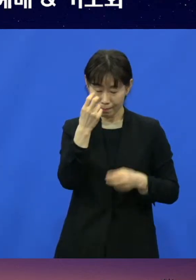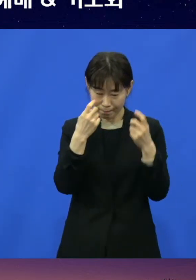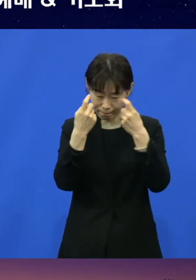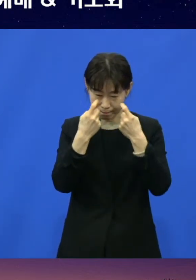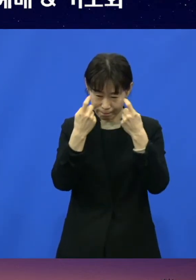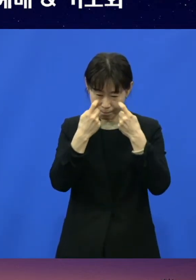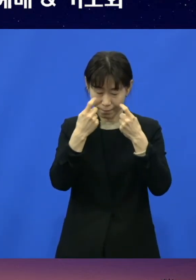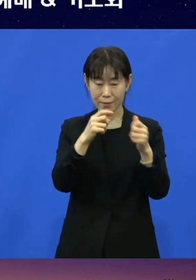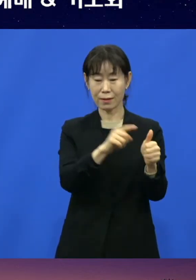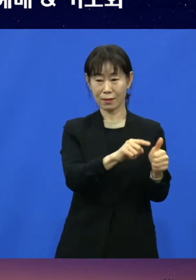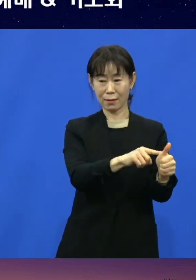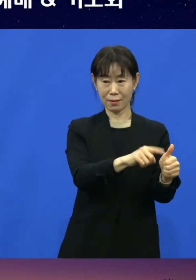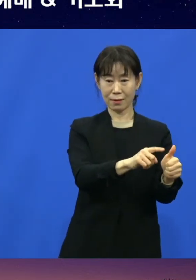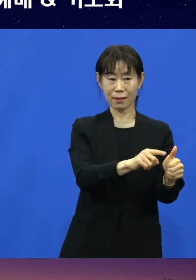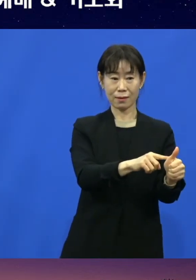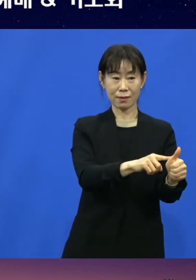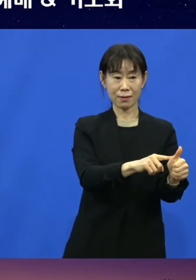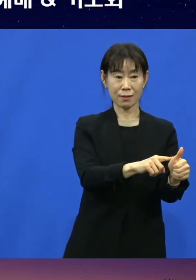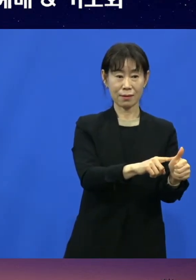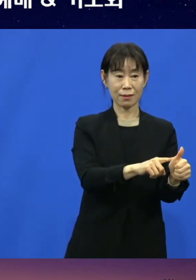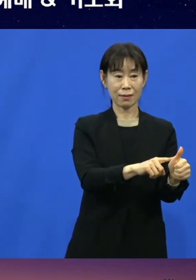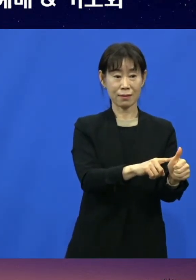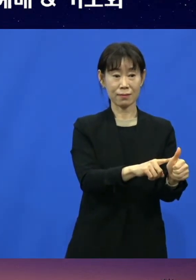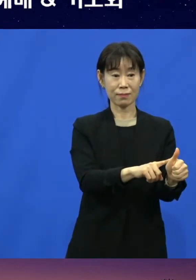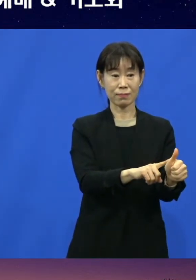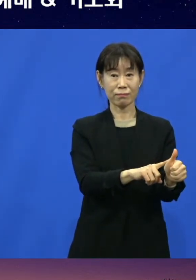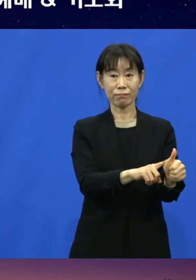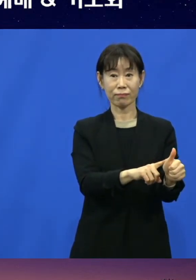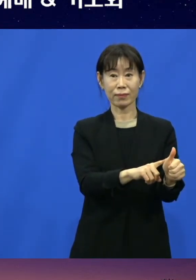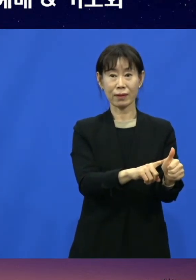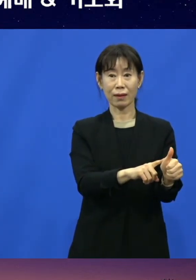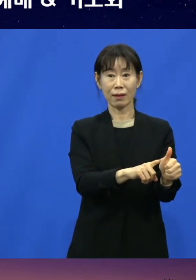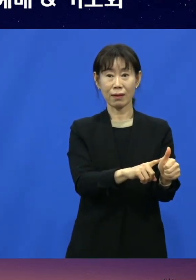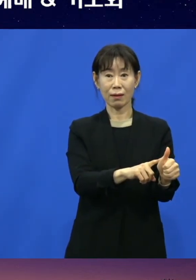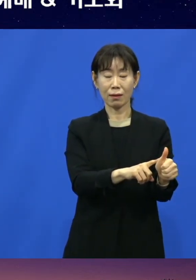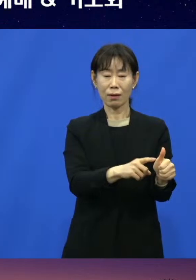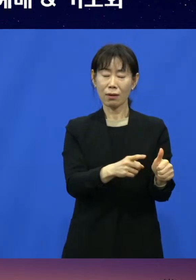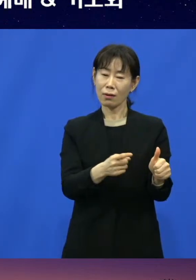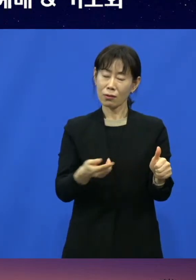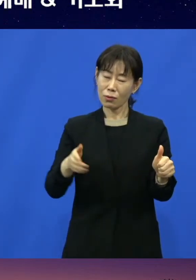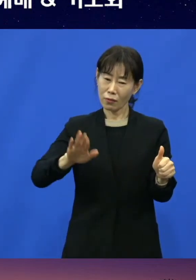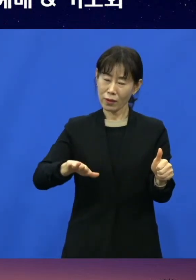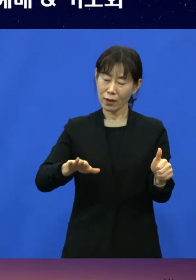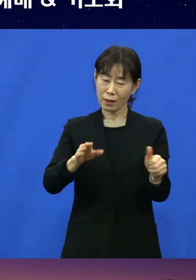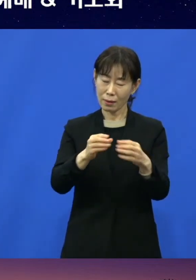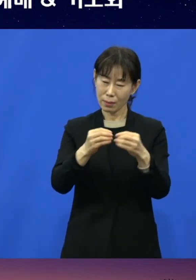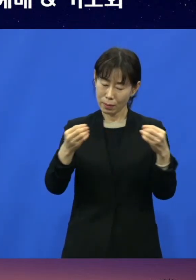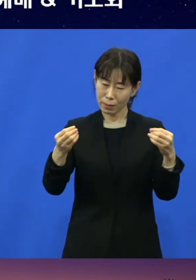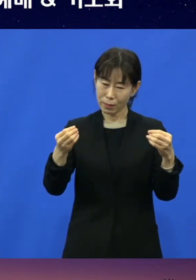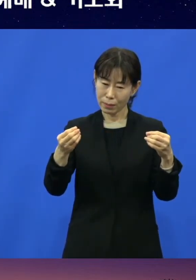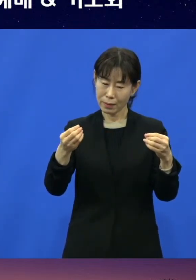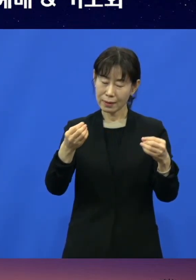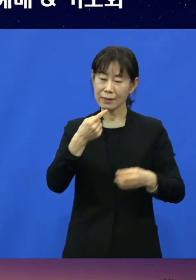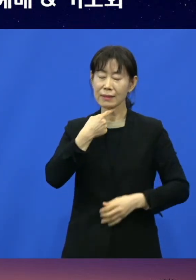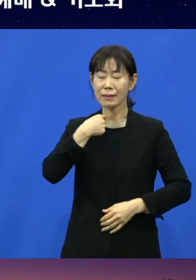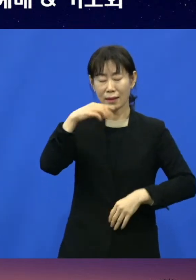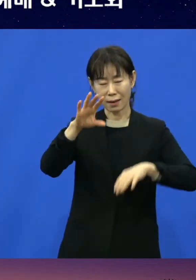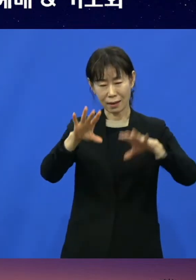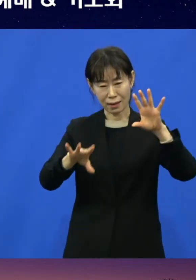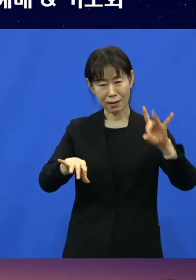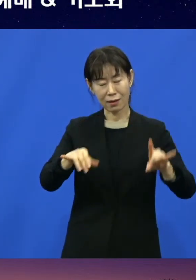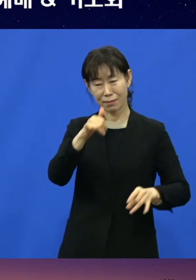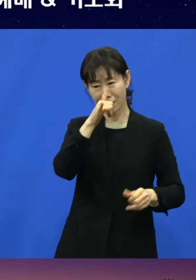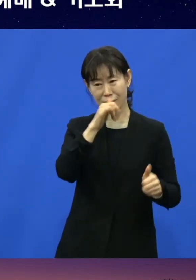돈이면 다 된다고 생각했던 사람이에요. 근데 갈증이 일어난 거예요. 갈증. 희한하게 돈을 추구하고 돈을